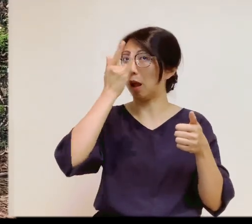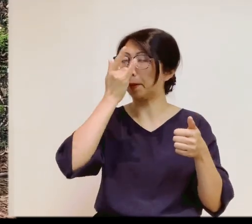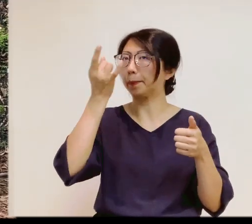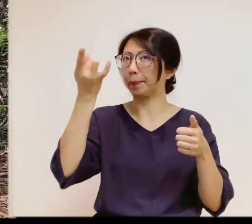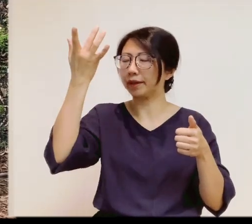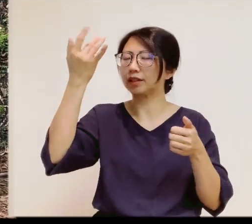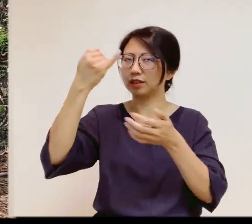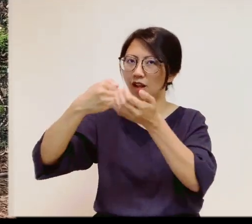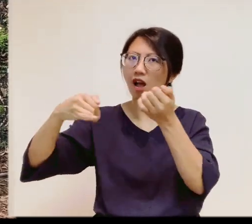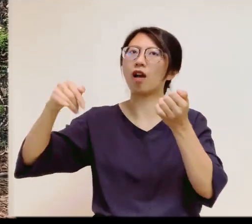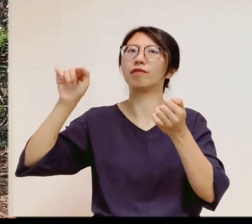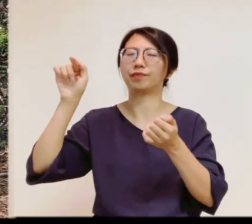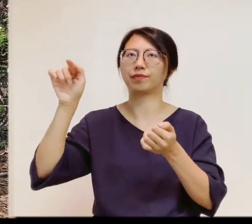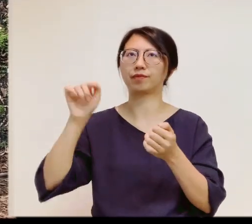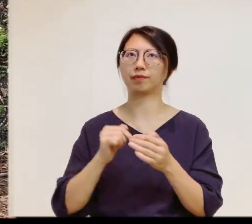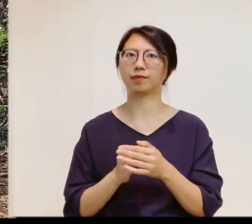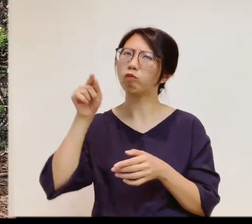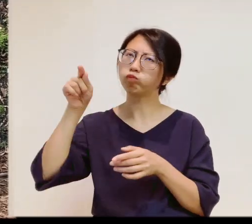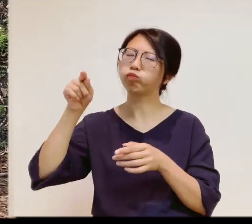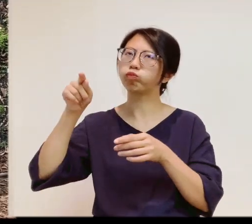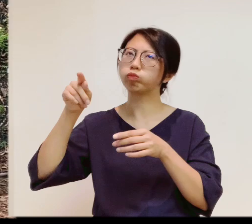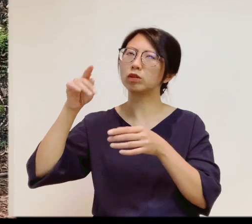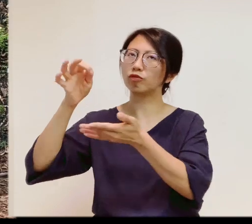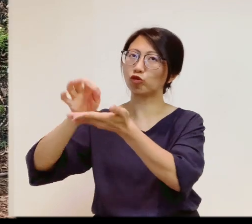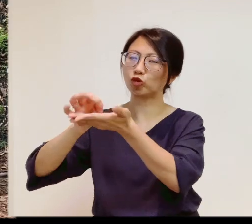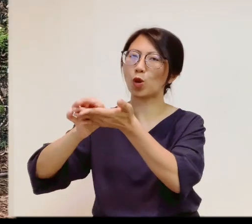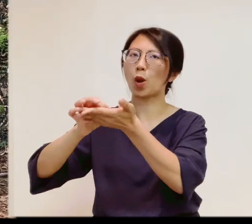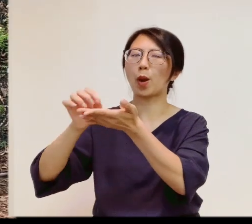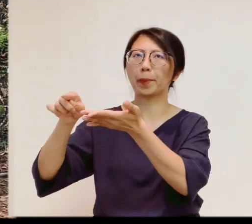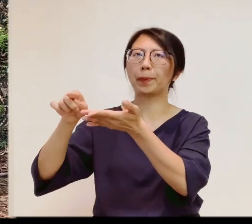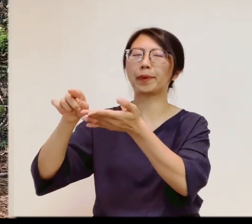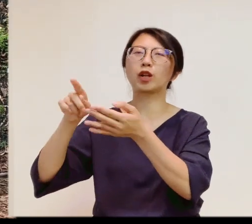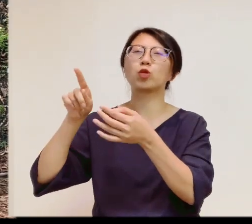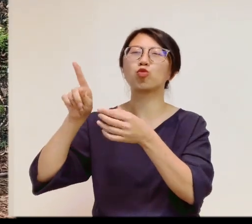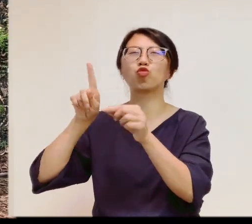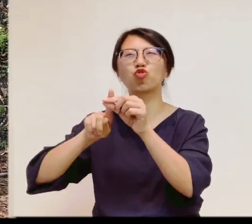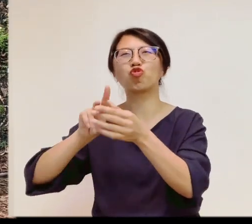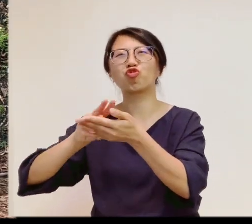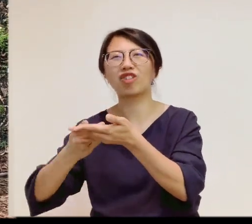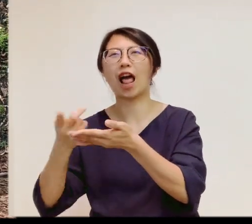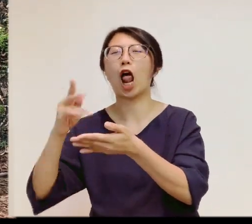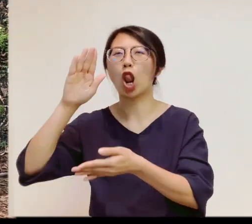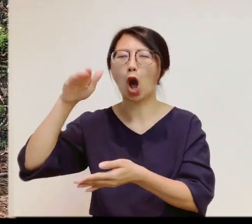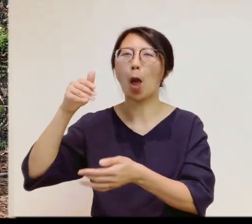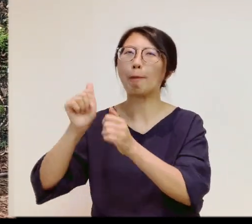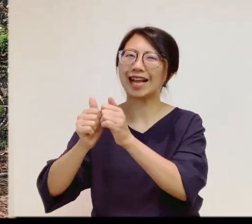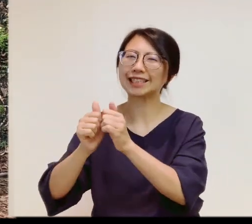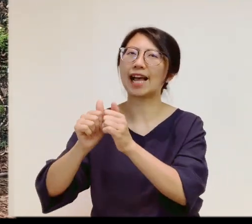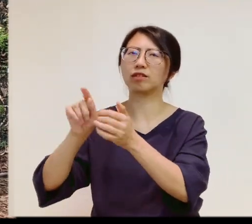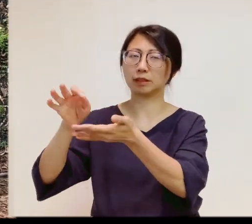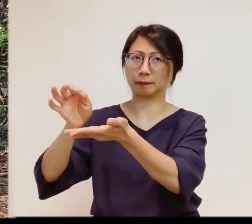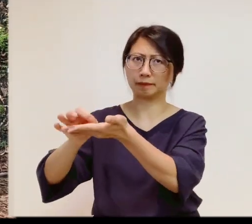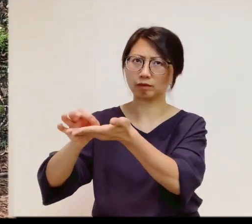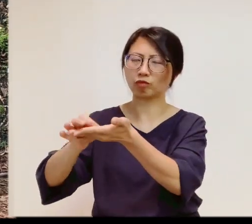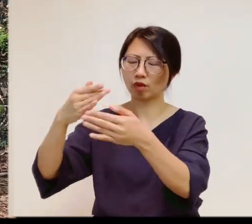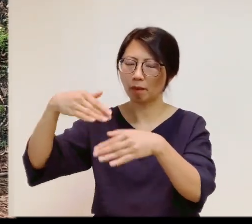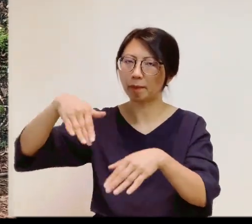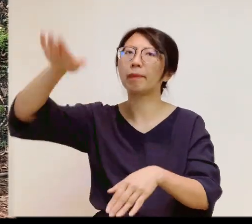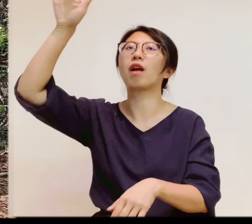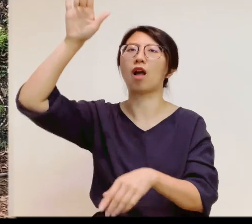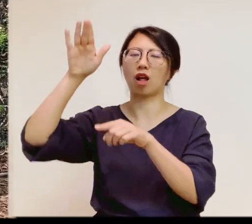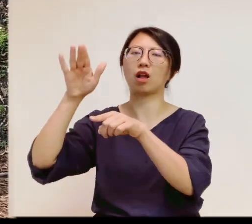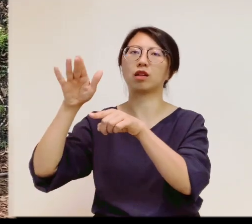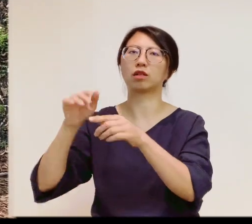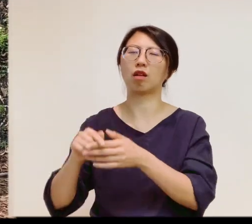他说他自己在德国里面呢，他认为一个非常好的城市，实际上一个很好的城市去到长大啦，那就是莱比